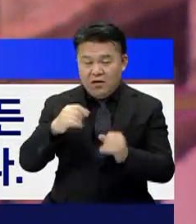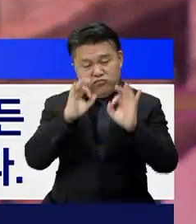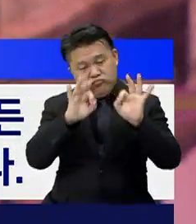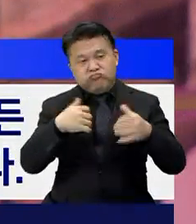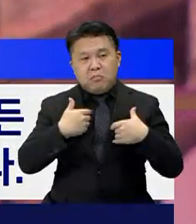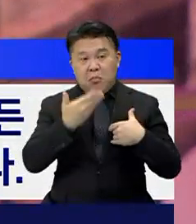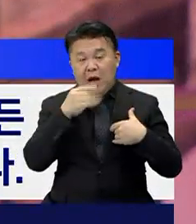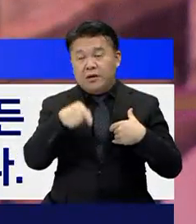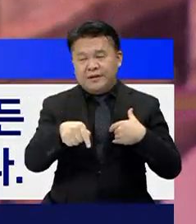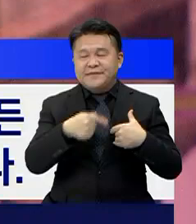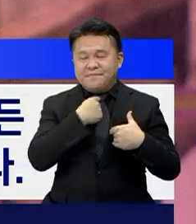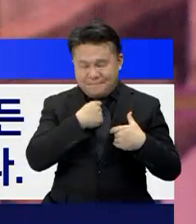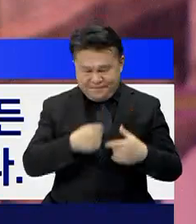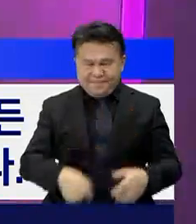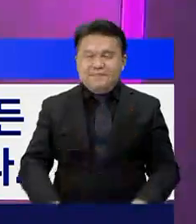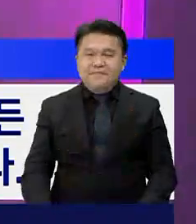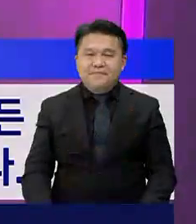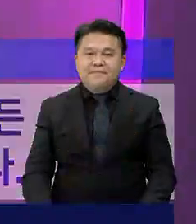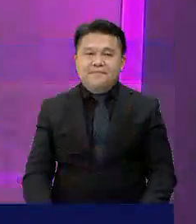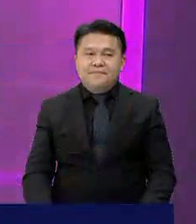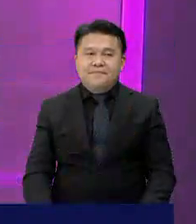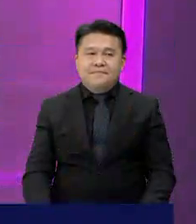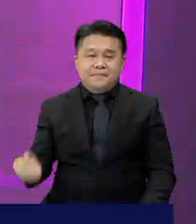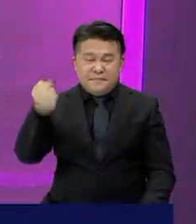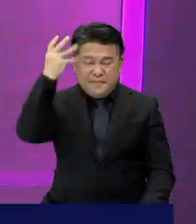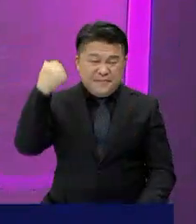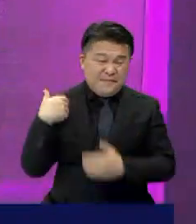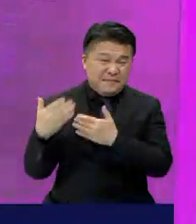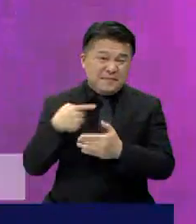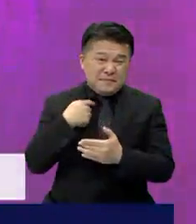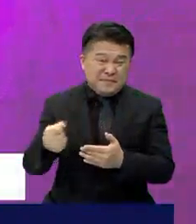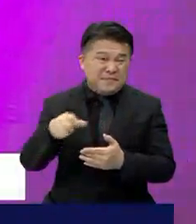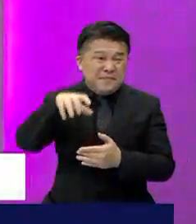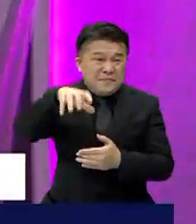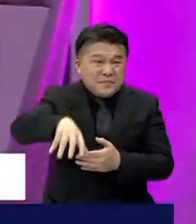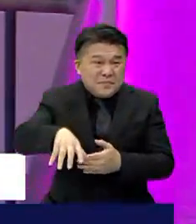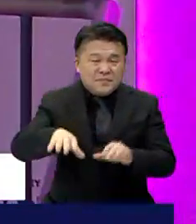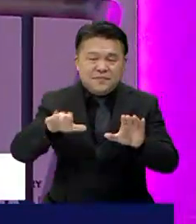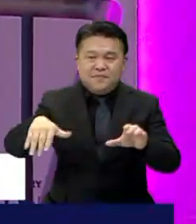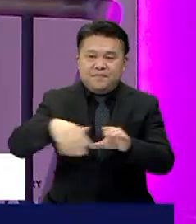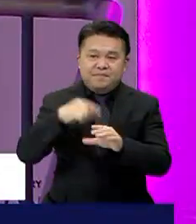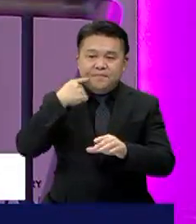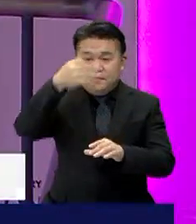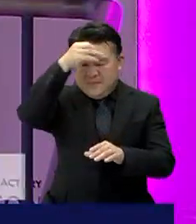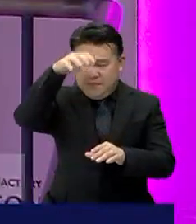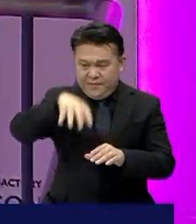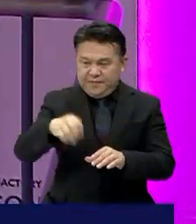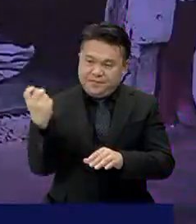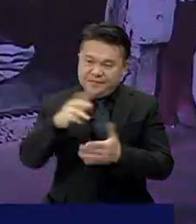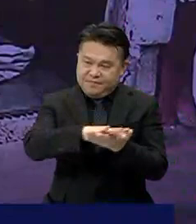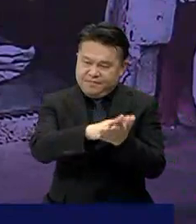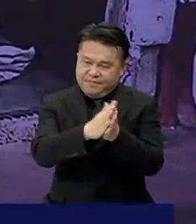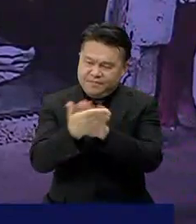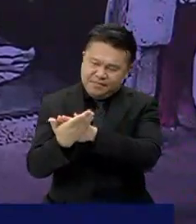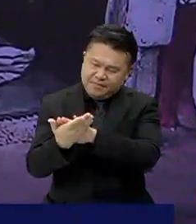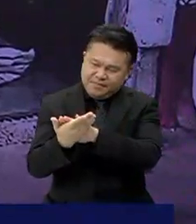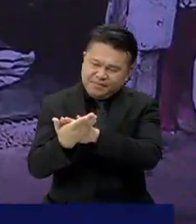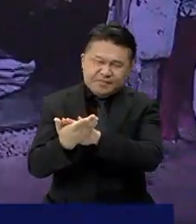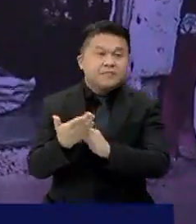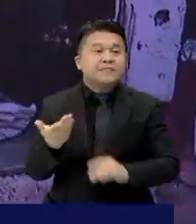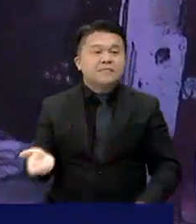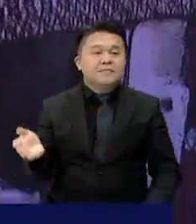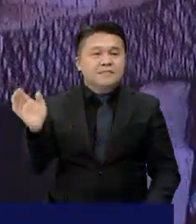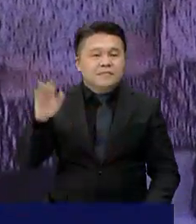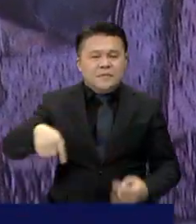즐길 수 있는 공간이 되기를 원합니다. 잊혀지고 방치됐던 유휴공간이 문화예술 거점으로 새로운 쓰임새를